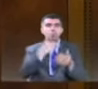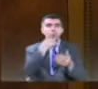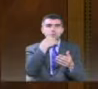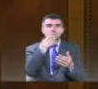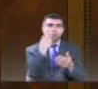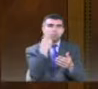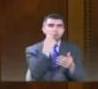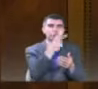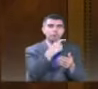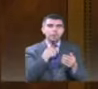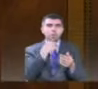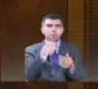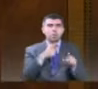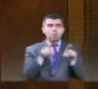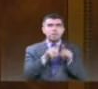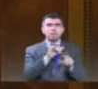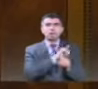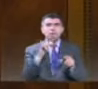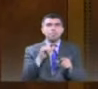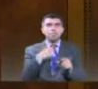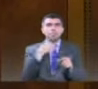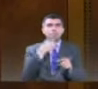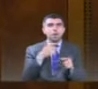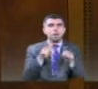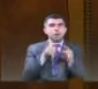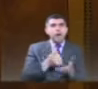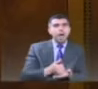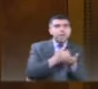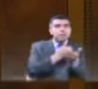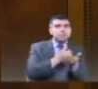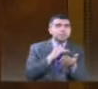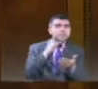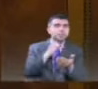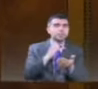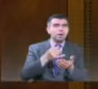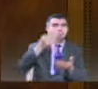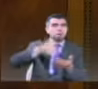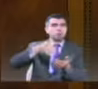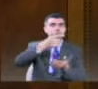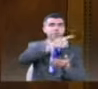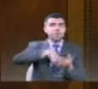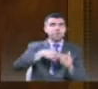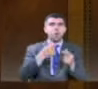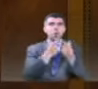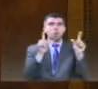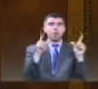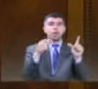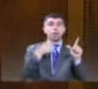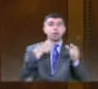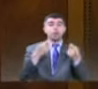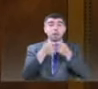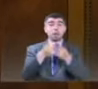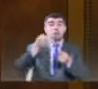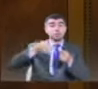تحقق، لن نقول هي الصدف فعلت فعلتها، لن نعطف فقط على ما سبق كما يحلو للبعض أن يصف